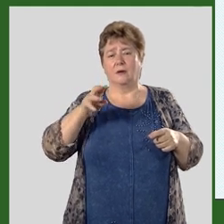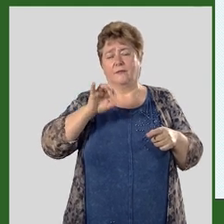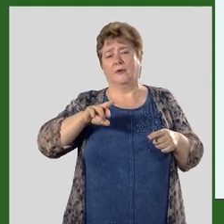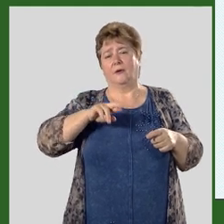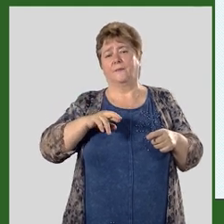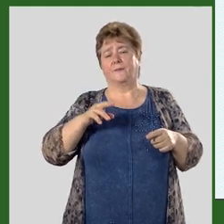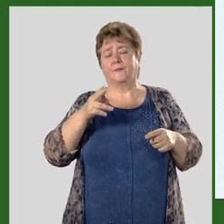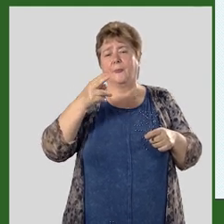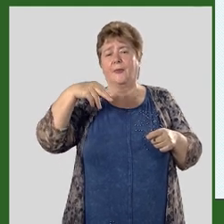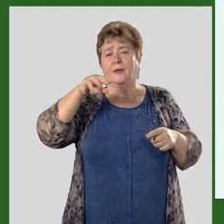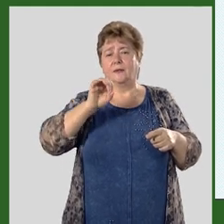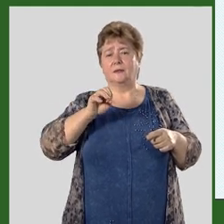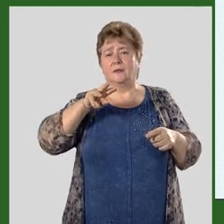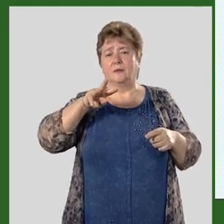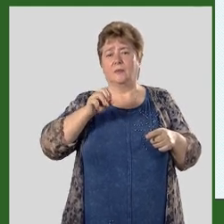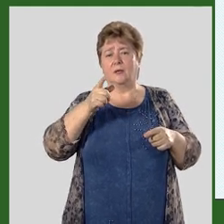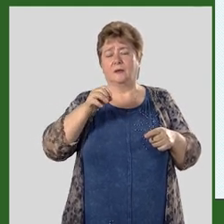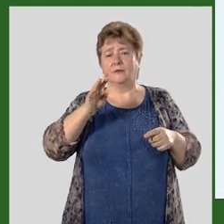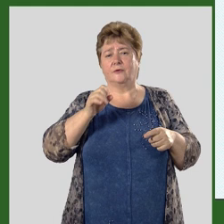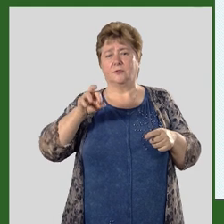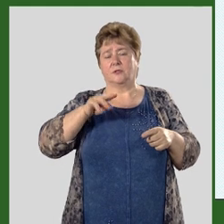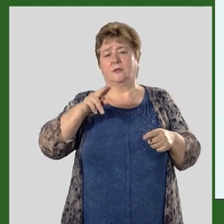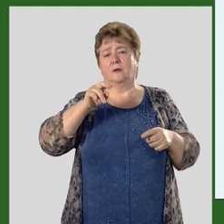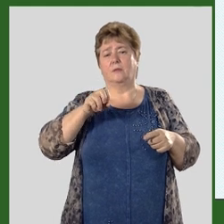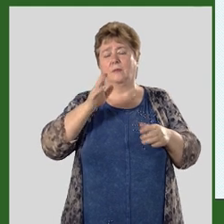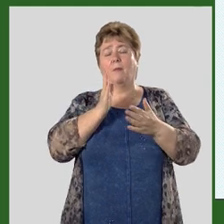В. Демографическая политика.